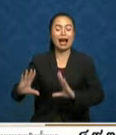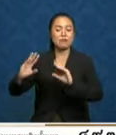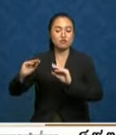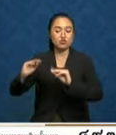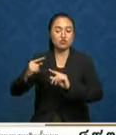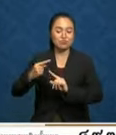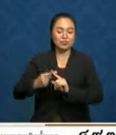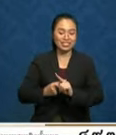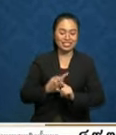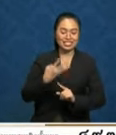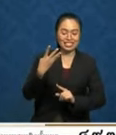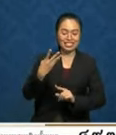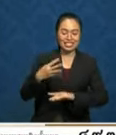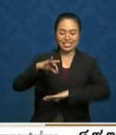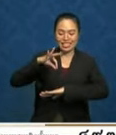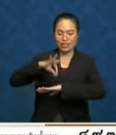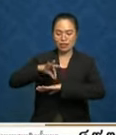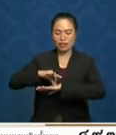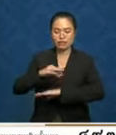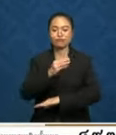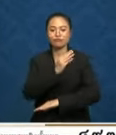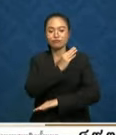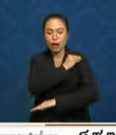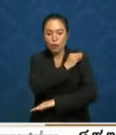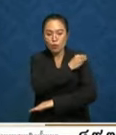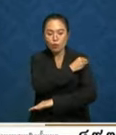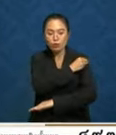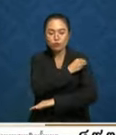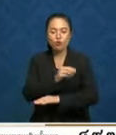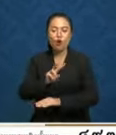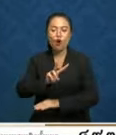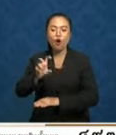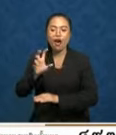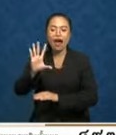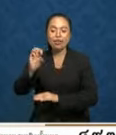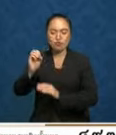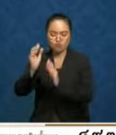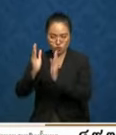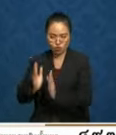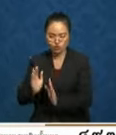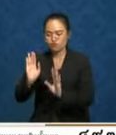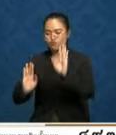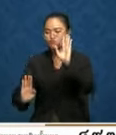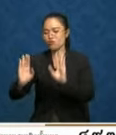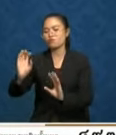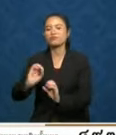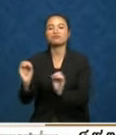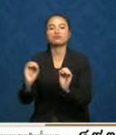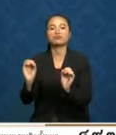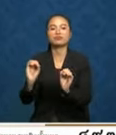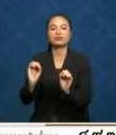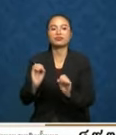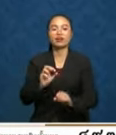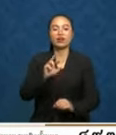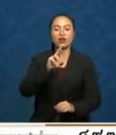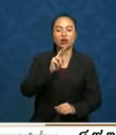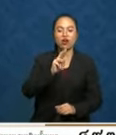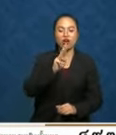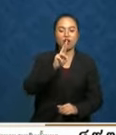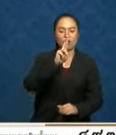ายนตั้งนายพลไป250นายไม่ได้โหวตรัฐมนตรีบอกตามนี้เขาก็เอาต